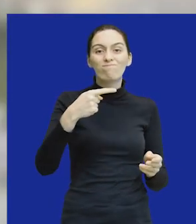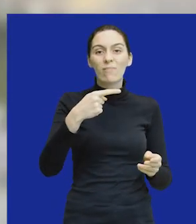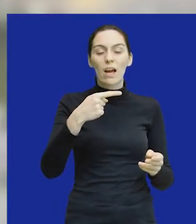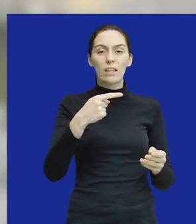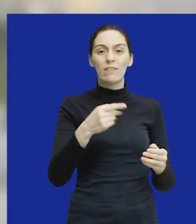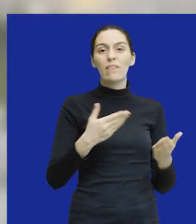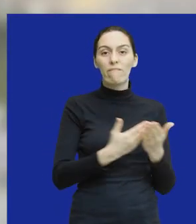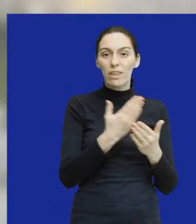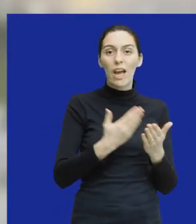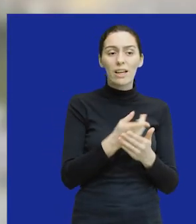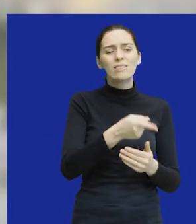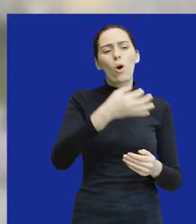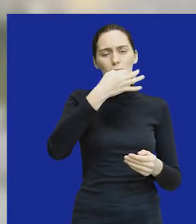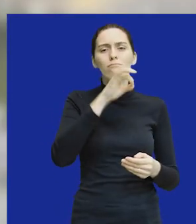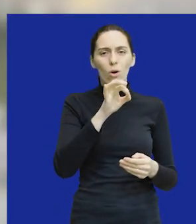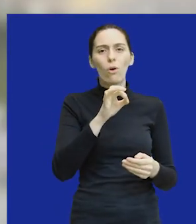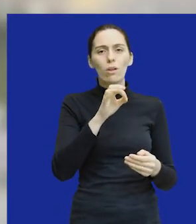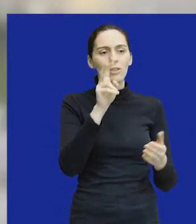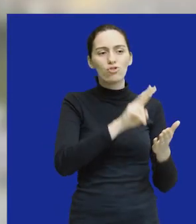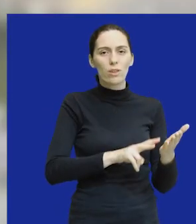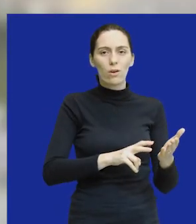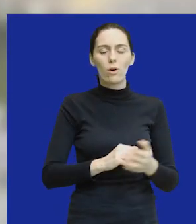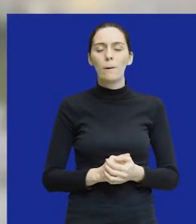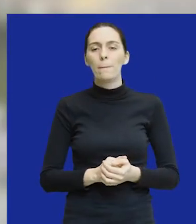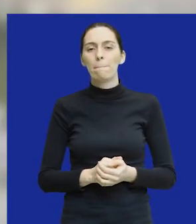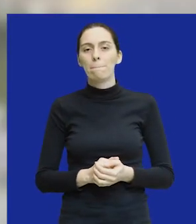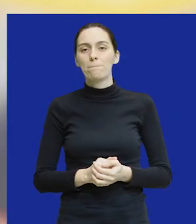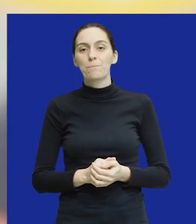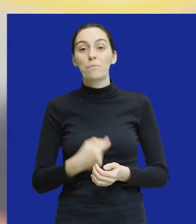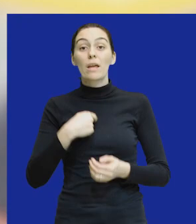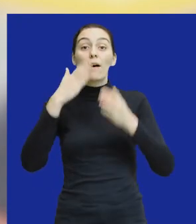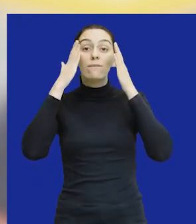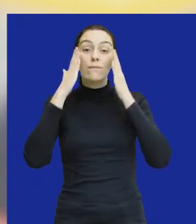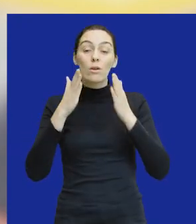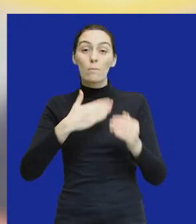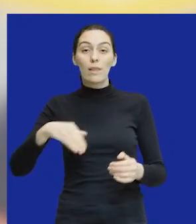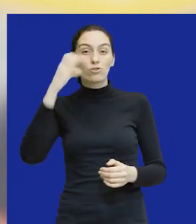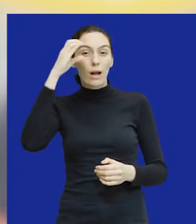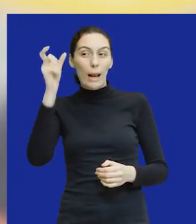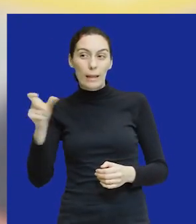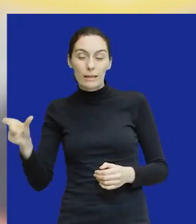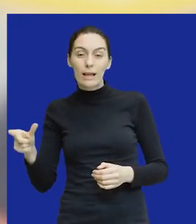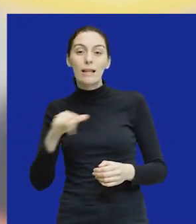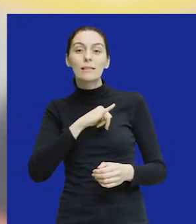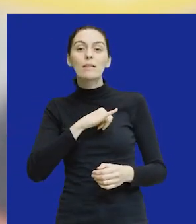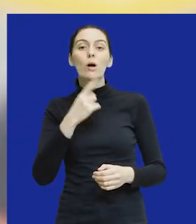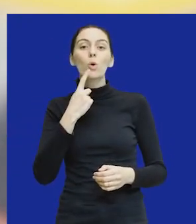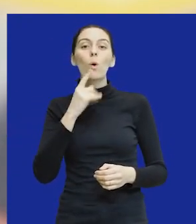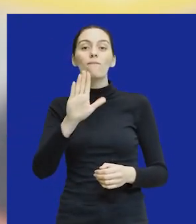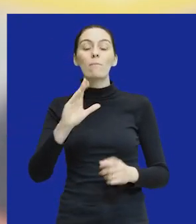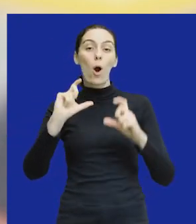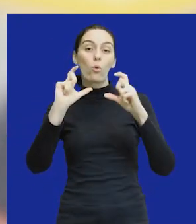okreću ovom sitnom prizemnom klikbajtanju i tako. Vjerujem da naše gledatelje zanima tko vam